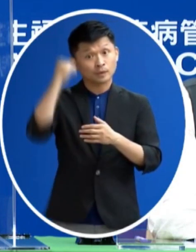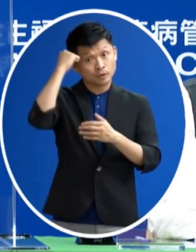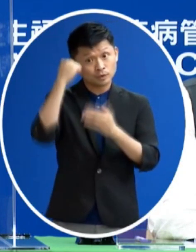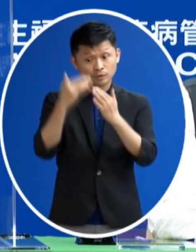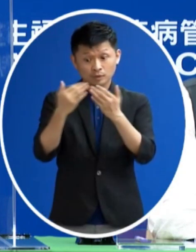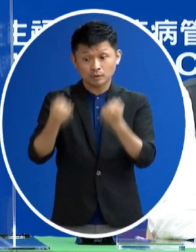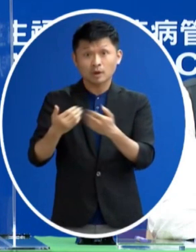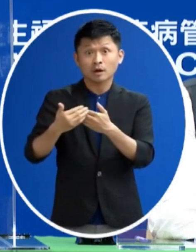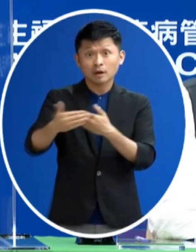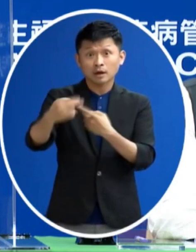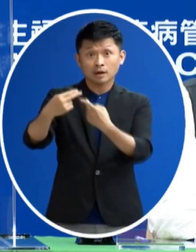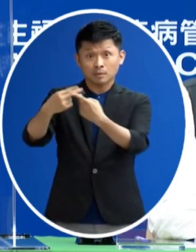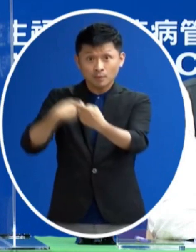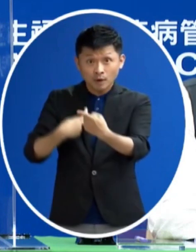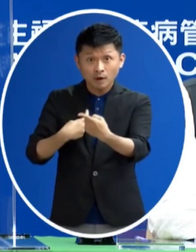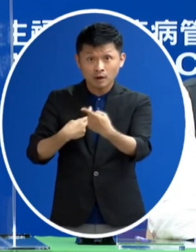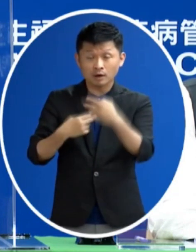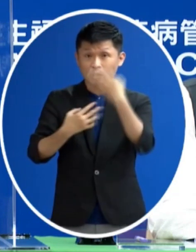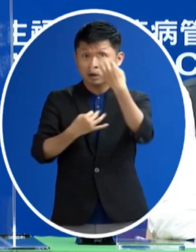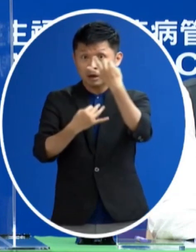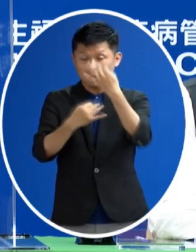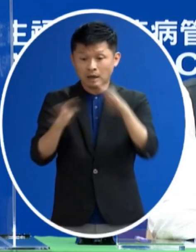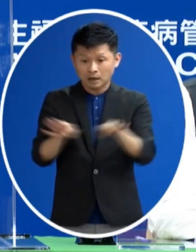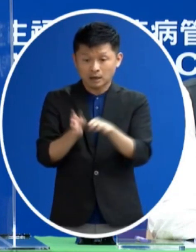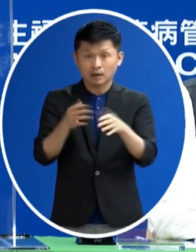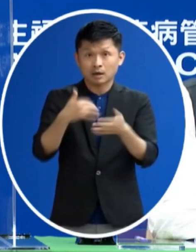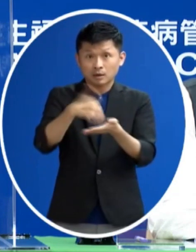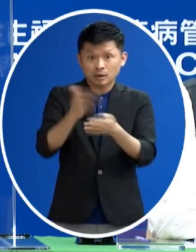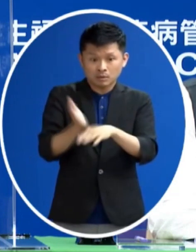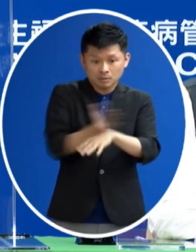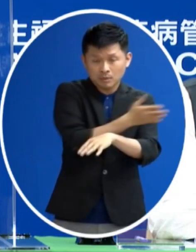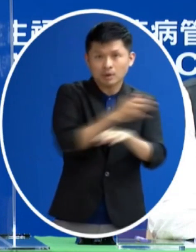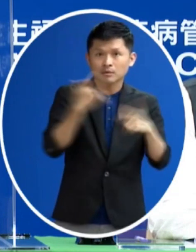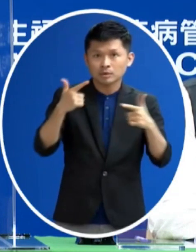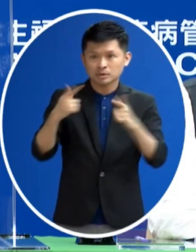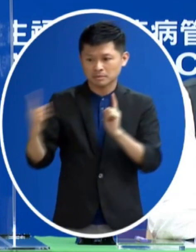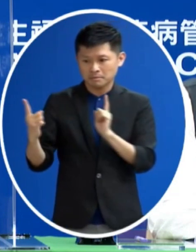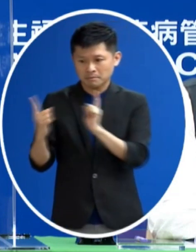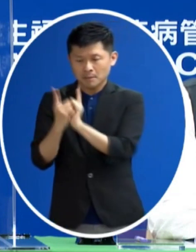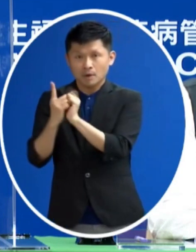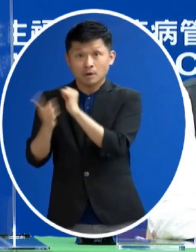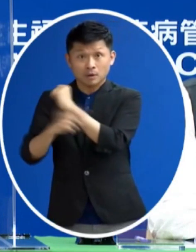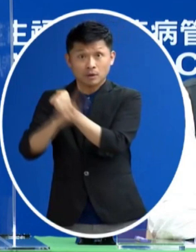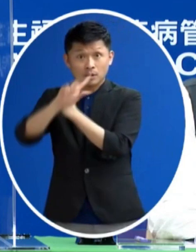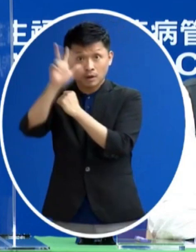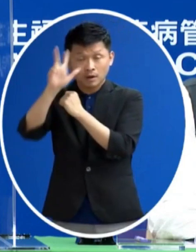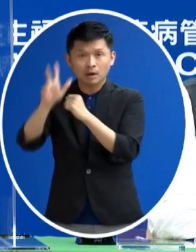才以那一天作为起算，而是你最后的接触日就会来起算。